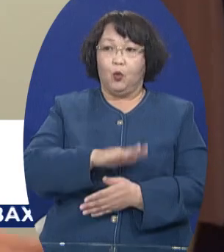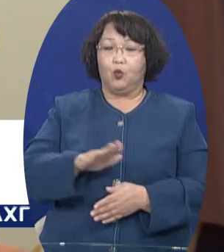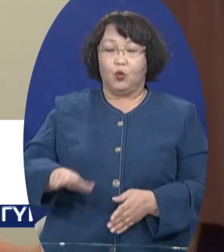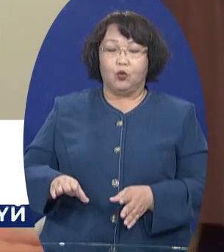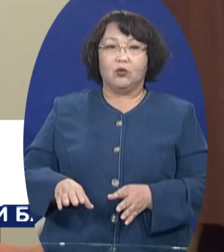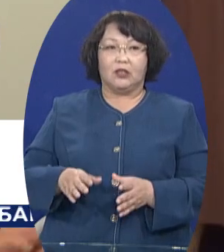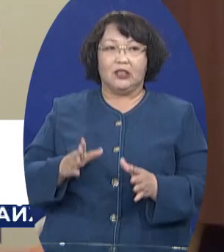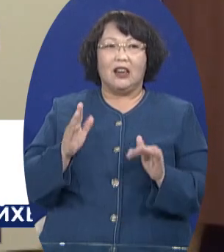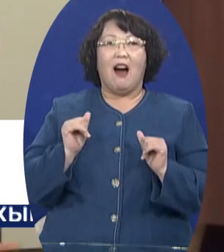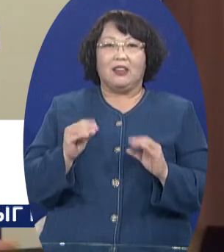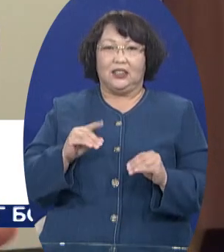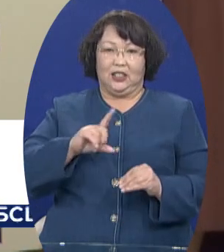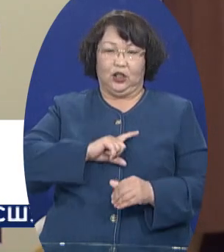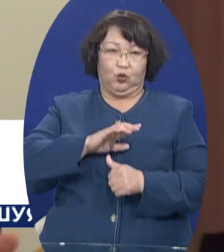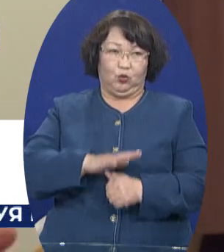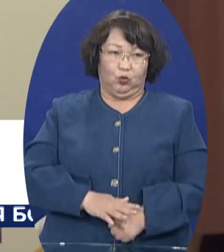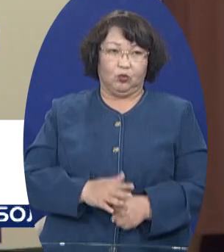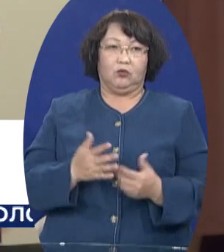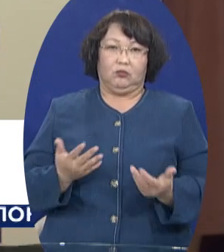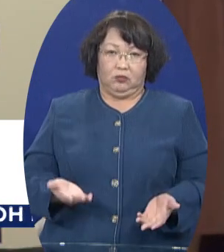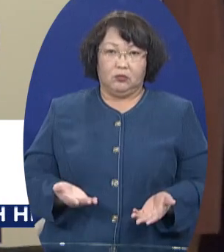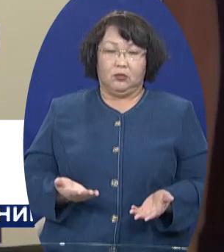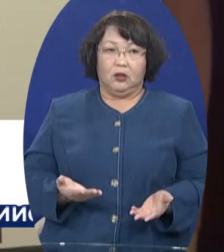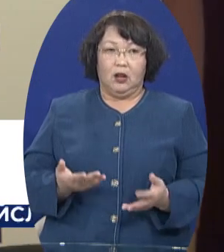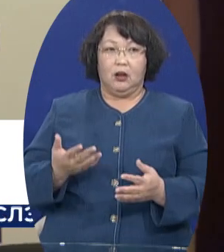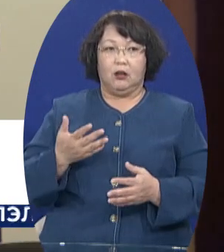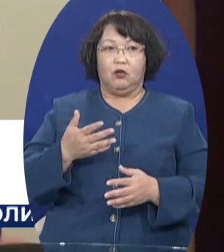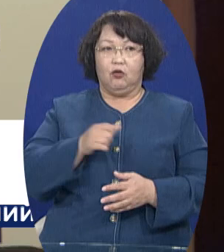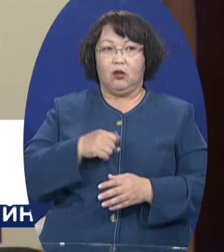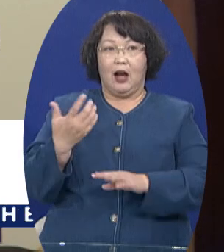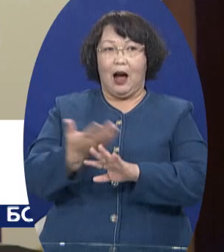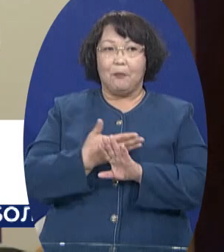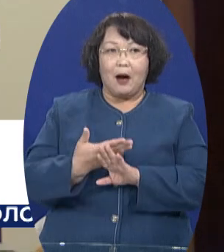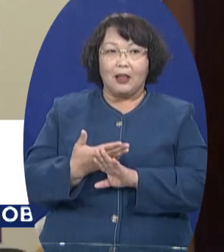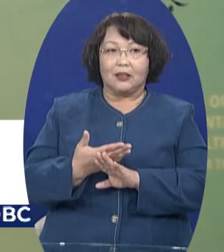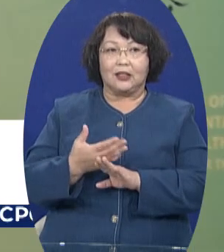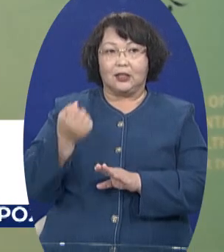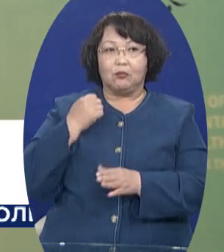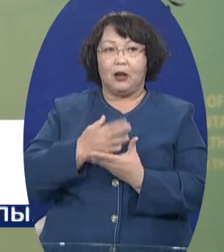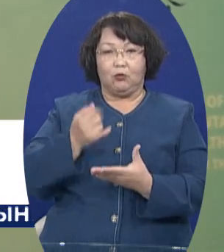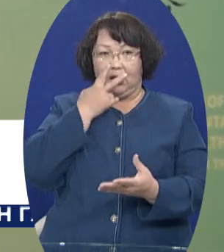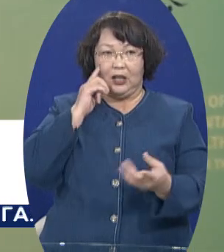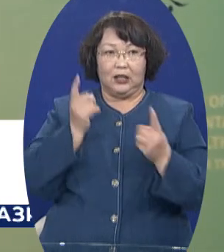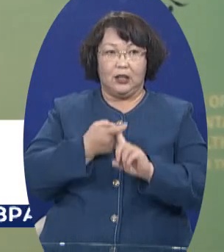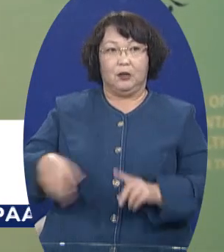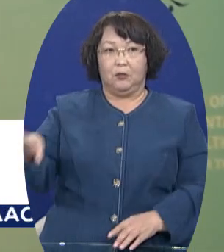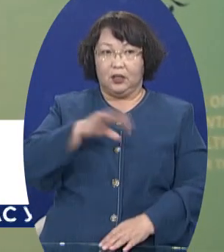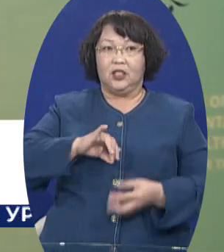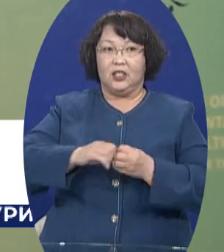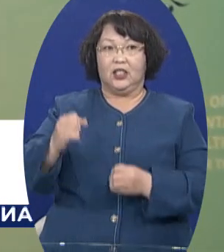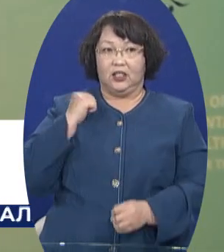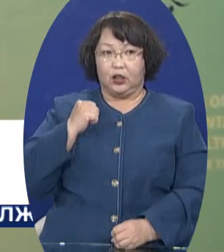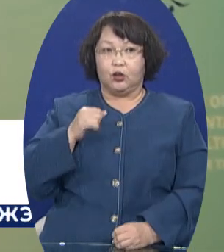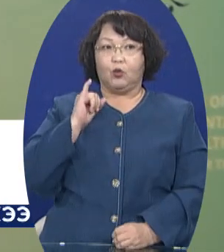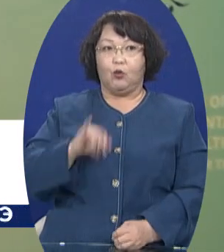юм бол хүүхдүүд яг ингээд эрхэн зөрчигдөхгүй үгүй юу? Ингээд хамгаалагдчих чадж байгаа хэсэг нь бас амар эргэлзээтэй таахгүй юу? Бид бүхний хийж чадах зүйл маш их байдаг.